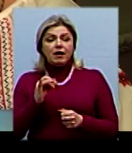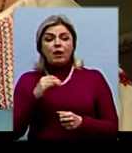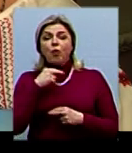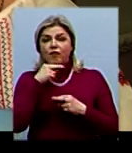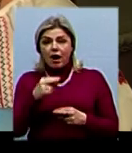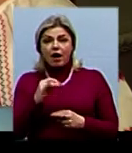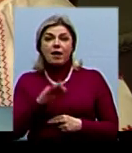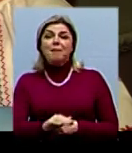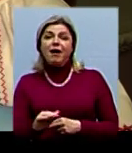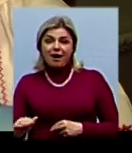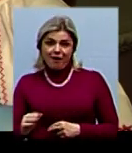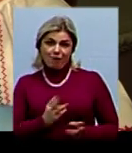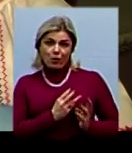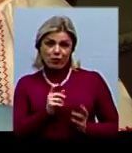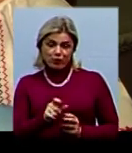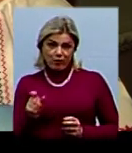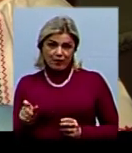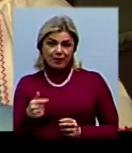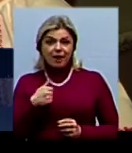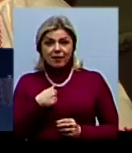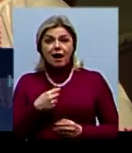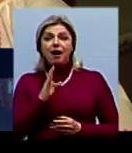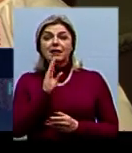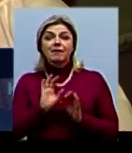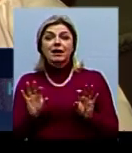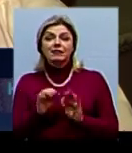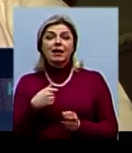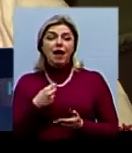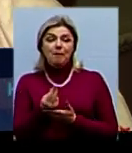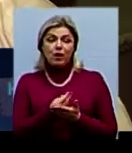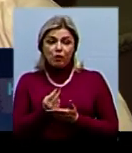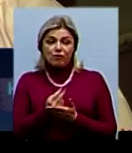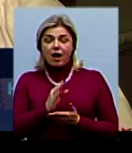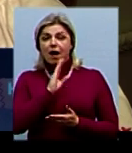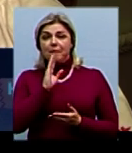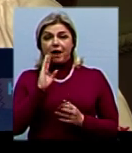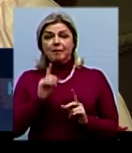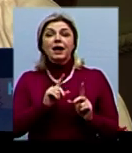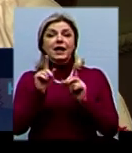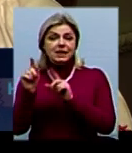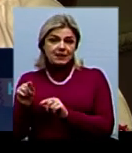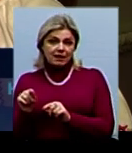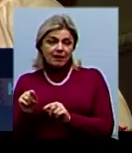маленьким волонтерам. Я малював малюнки, мама їх клала в носки